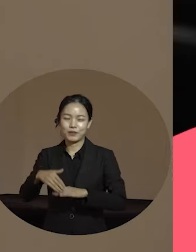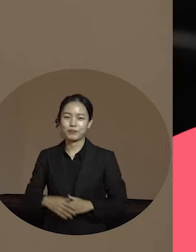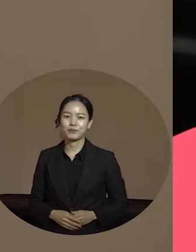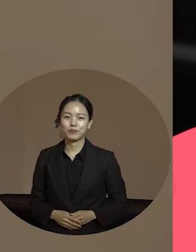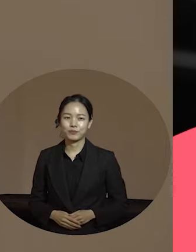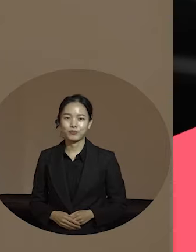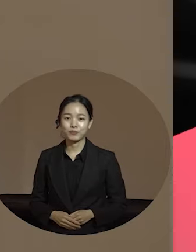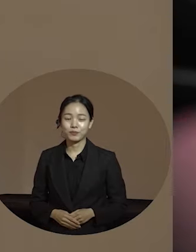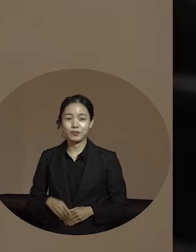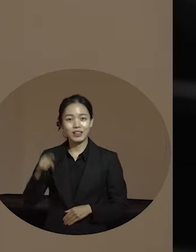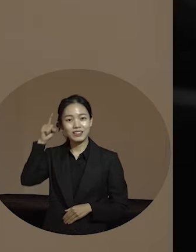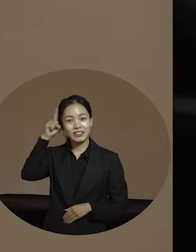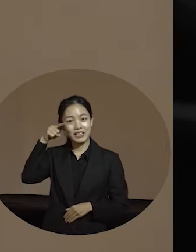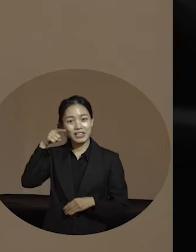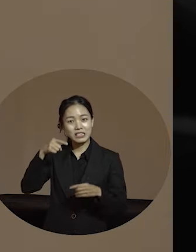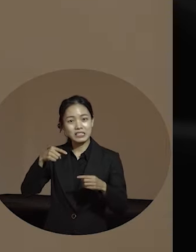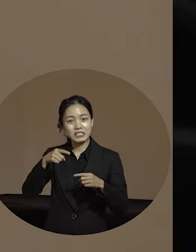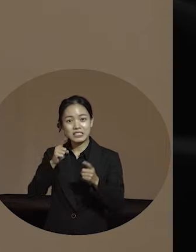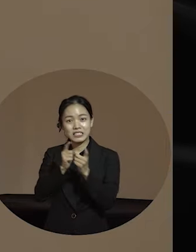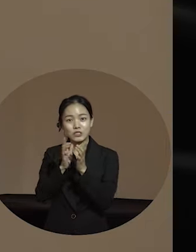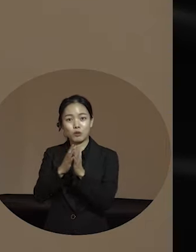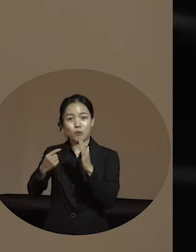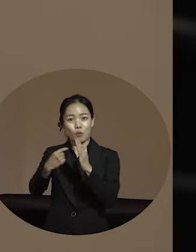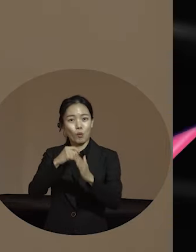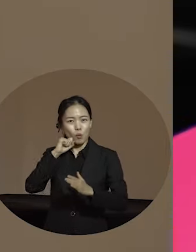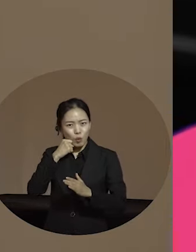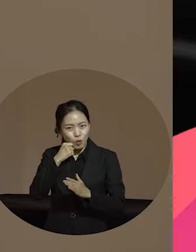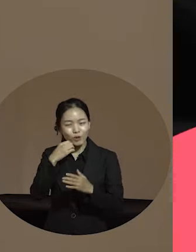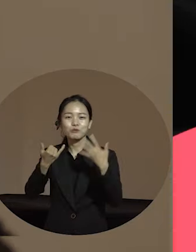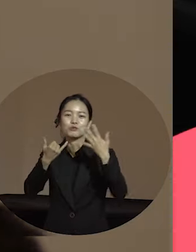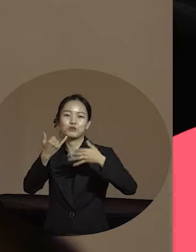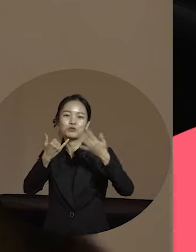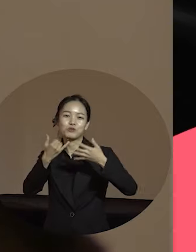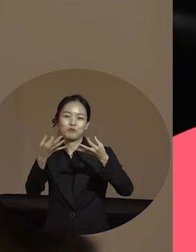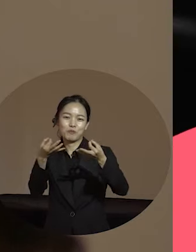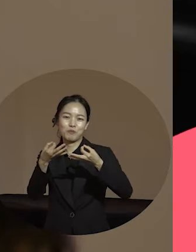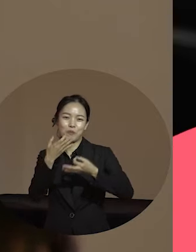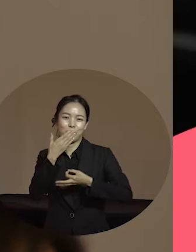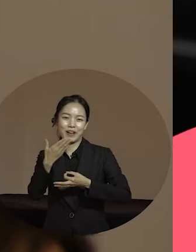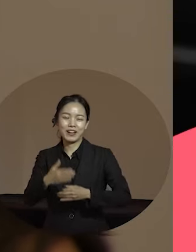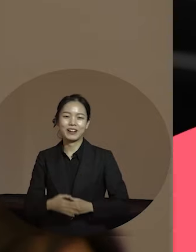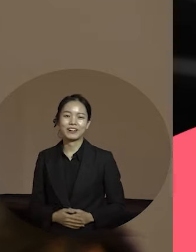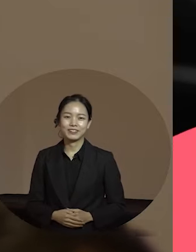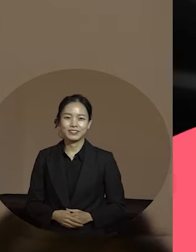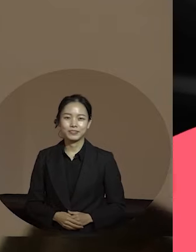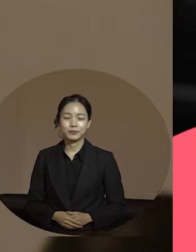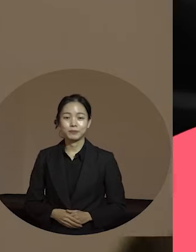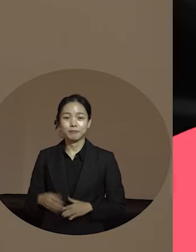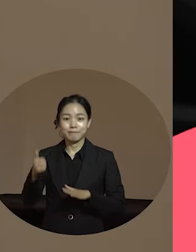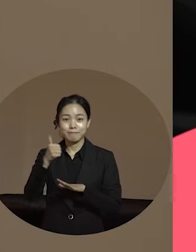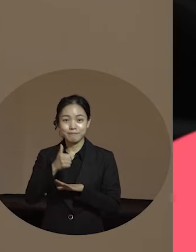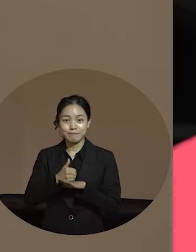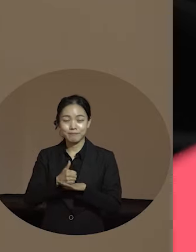마찬가지로 한국문화예술교육진흥원 유튜브 채널을 통해서 시청해 주시면 감사하겠습니다.